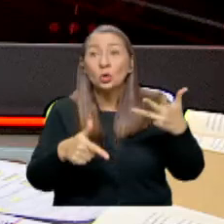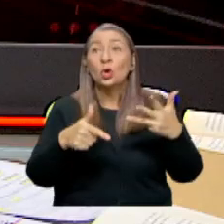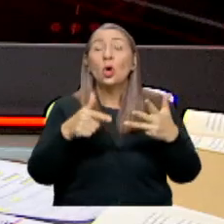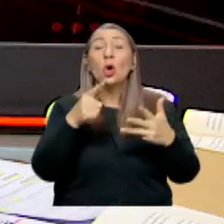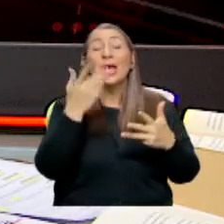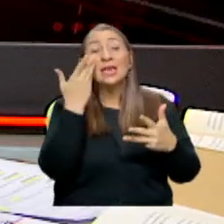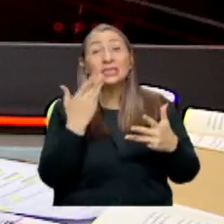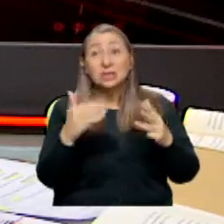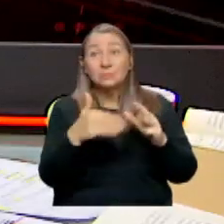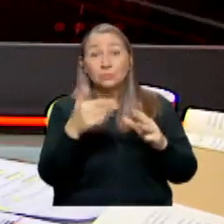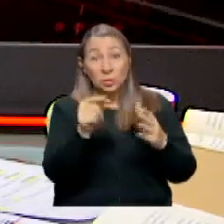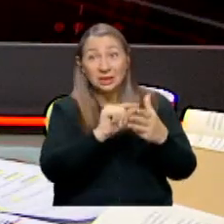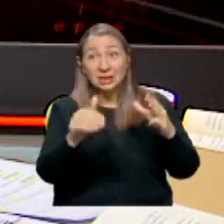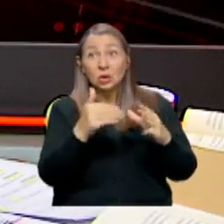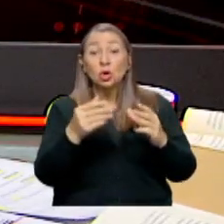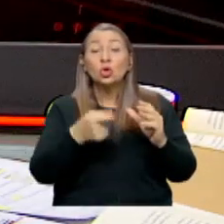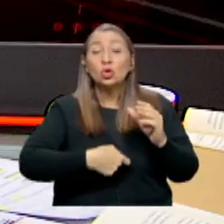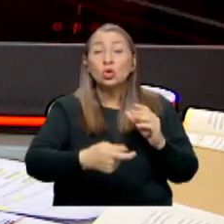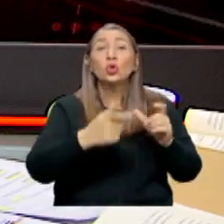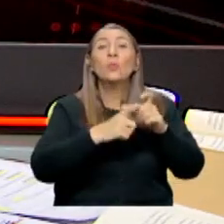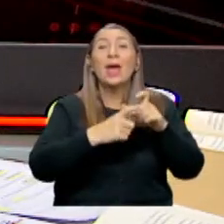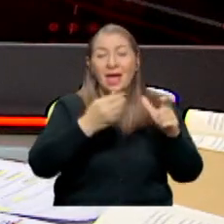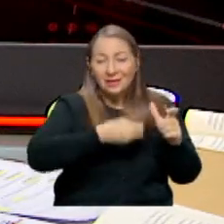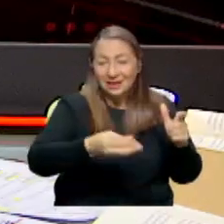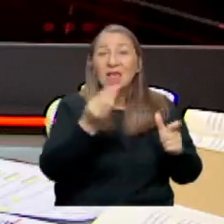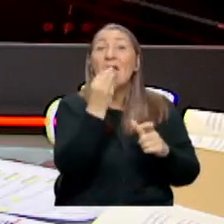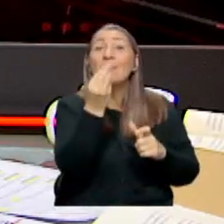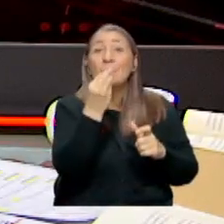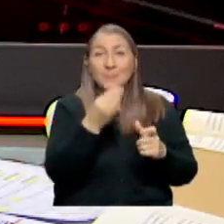öyle izleyicilerimiz var Bunları yazan gübreye yeme